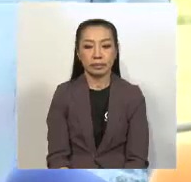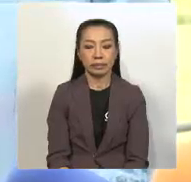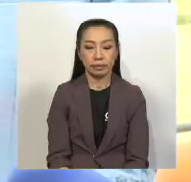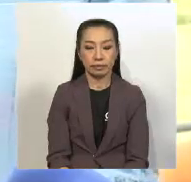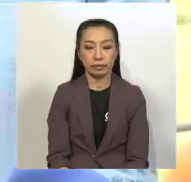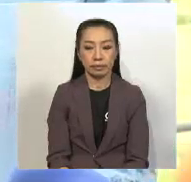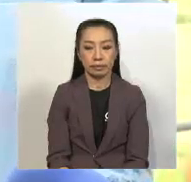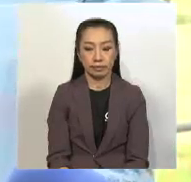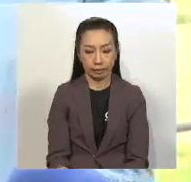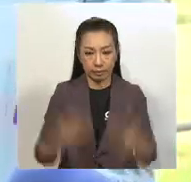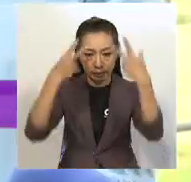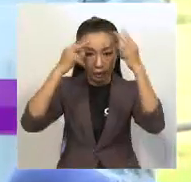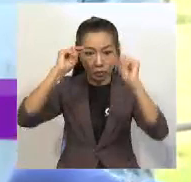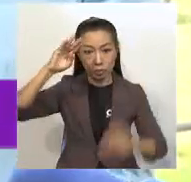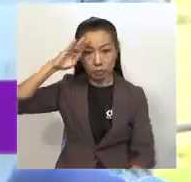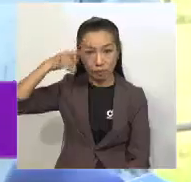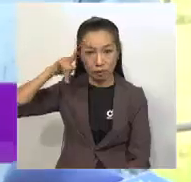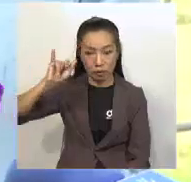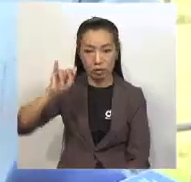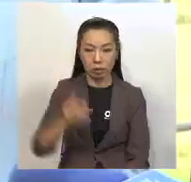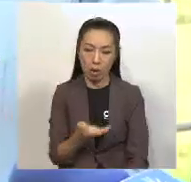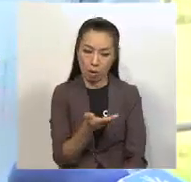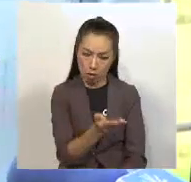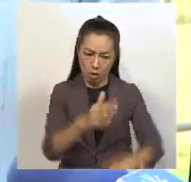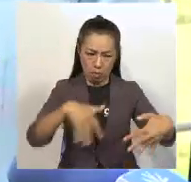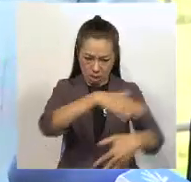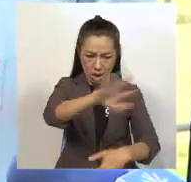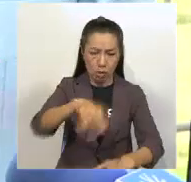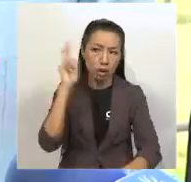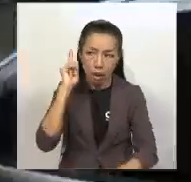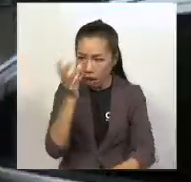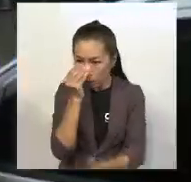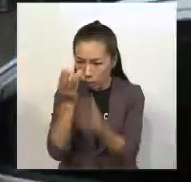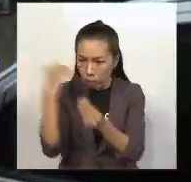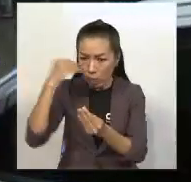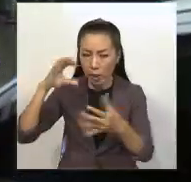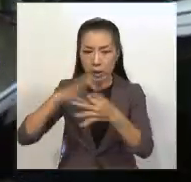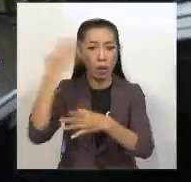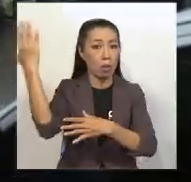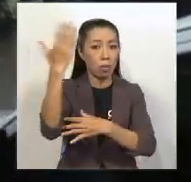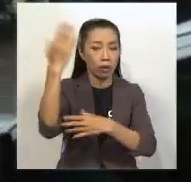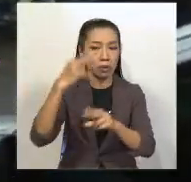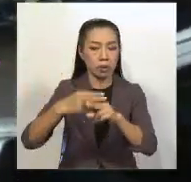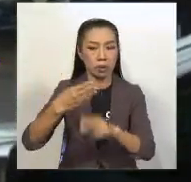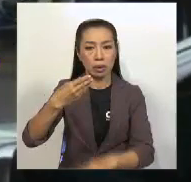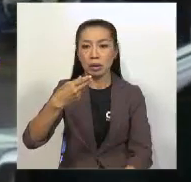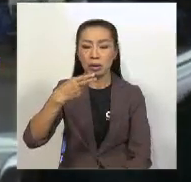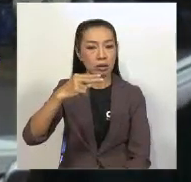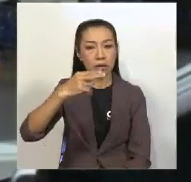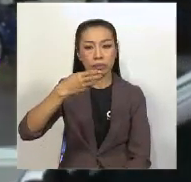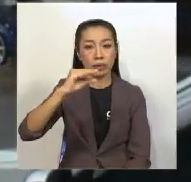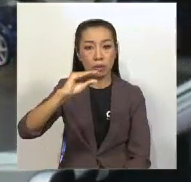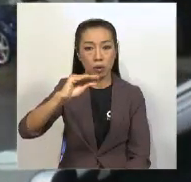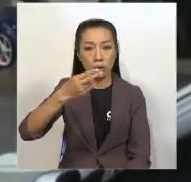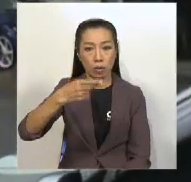พลเอกประยุทธ์จันทร์โอชานายกรัฐมนตรีขอให้ประชาชนติดตามข่าวสารอย่างใกล้ชิดเกี่ยวกับอิทธิพลของพายุโพดุลที่อา